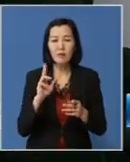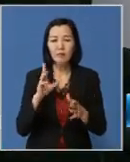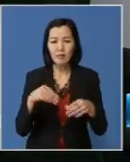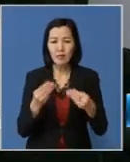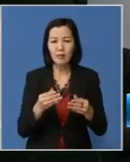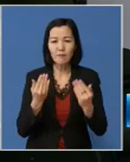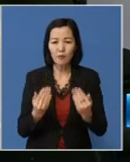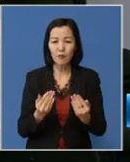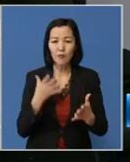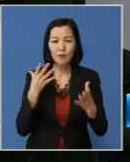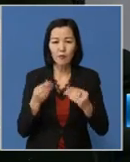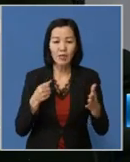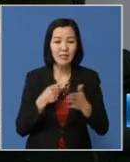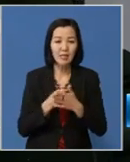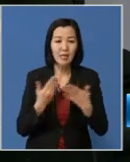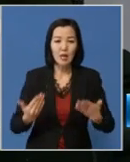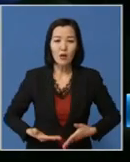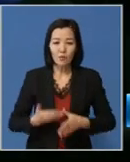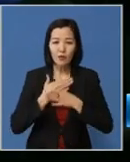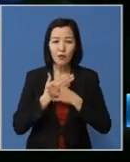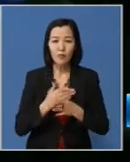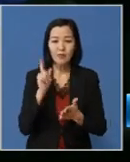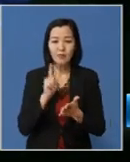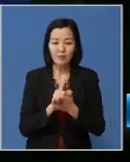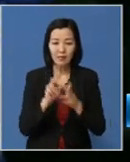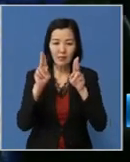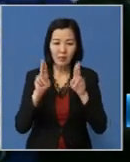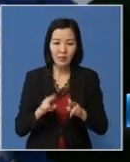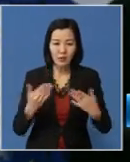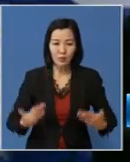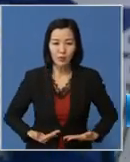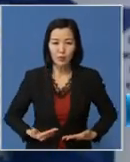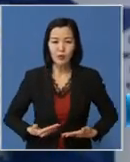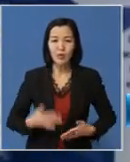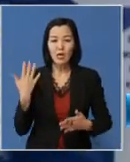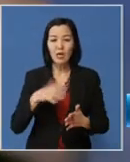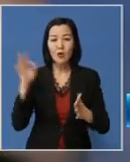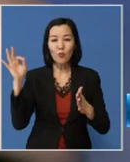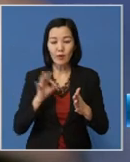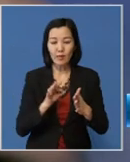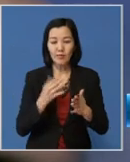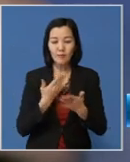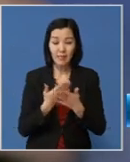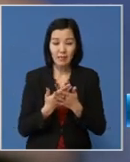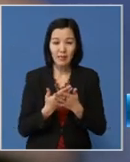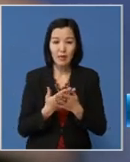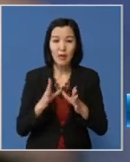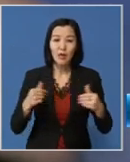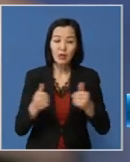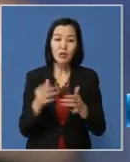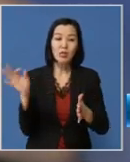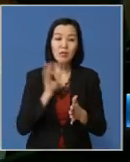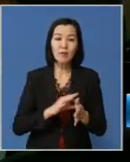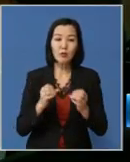алсақ. Бүгінге дейін беріліп жүрген атаулы әлеуметтік көмектің міндетті шарты күнкөріс деңгейінің 50%. Яғни ол дегеніміз жанұялық